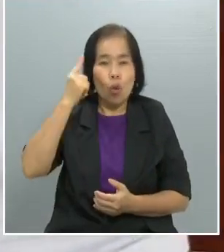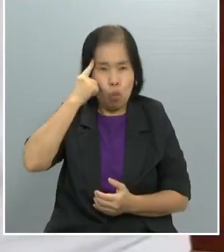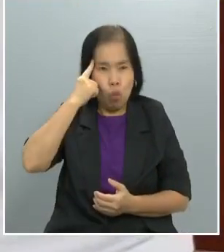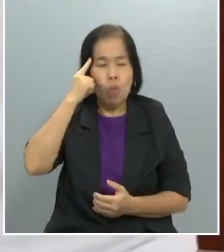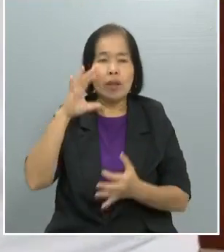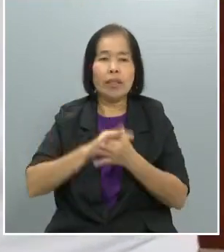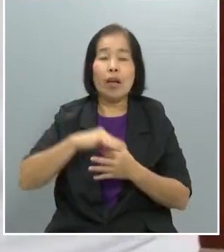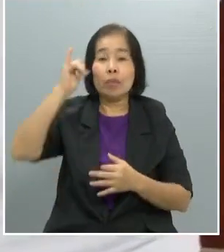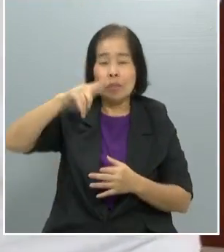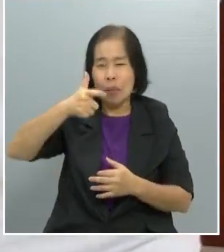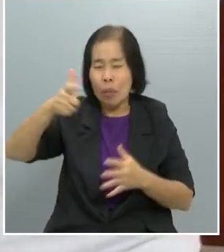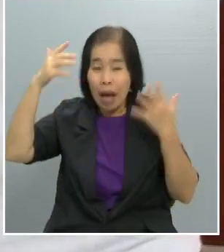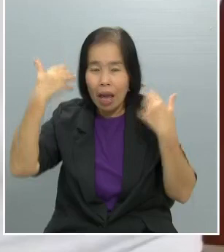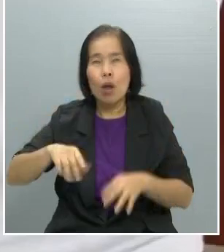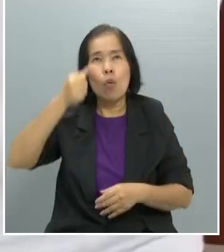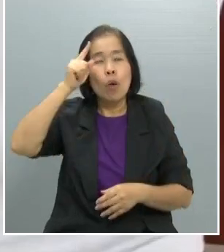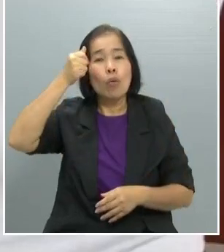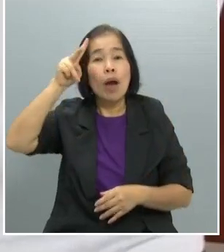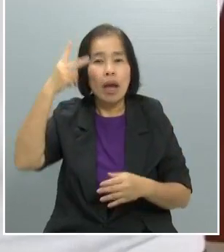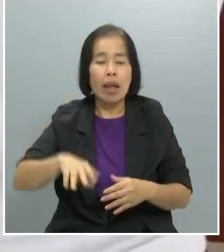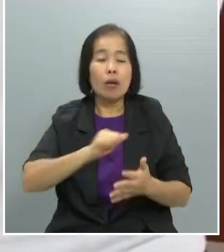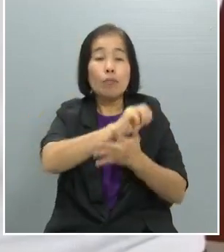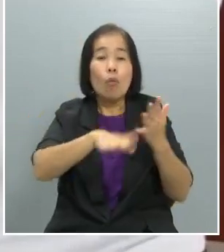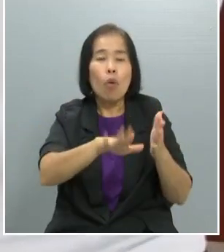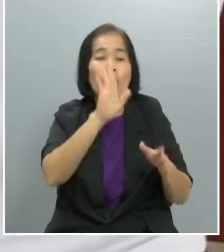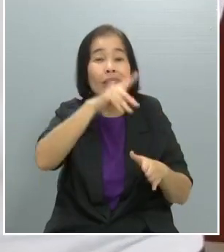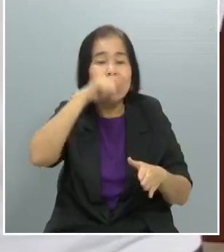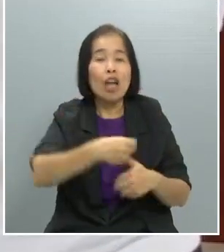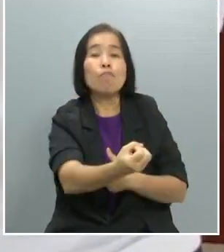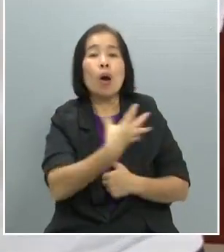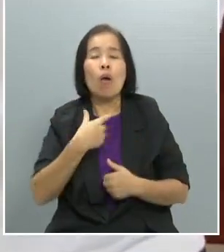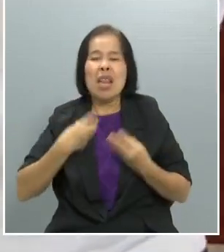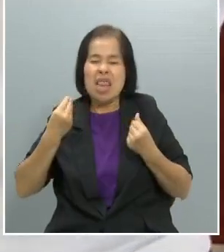ดเหตุการณ์ไปแล้ว2วันจากญาติที่อยู่เมืองไทยนะคะก็เลยต้องรีบเดินทางมา